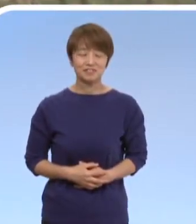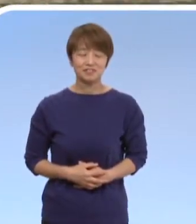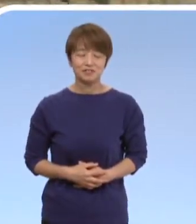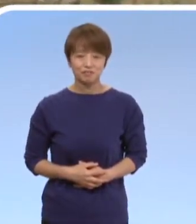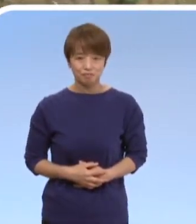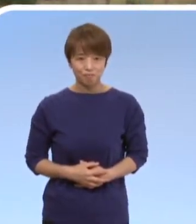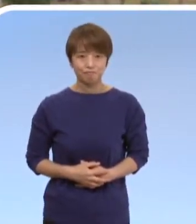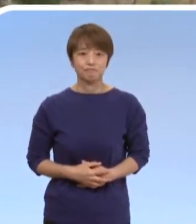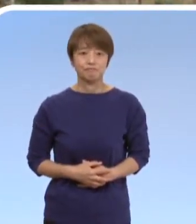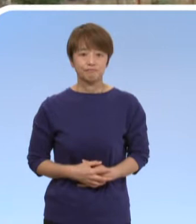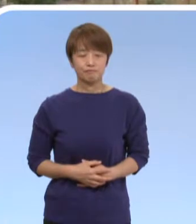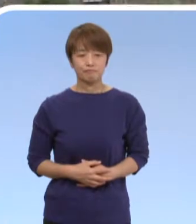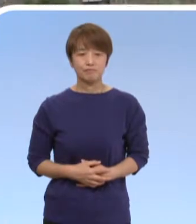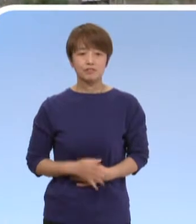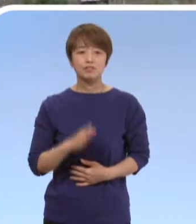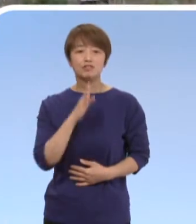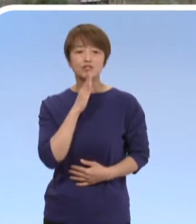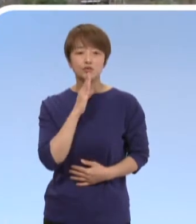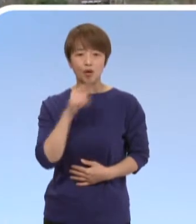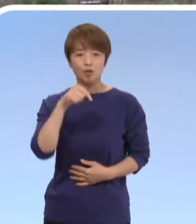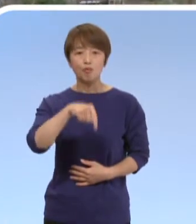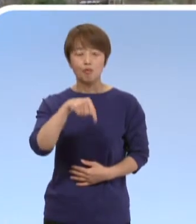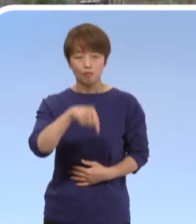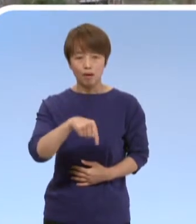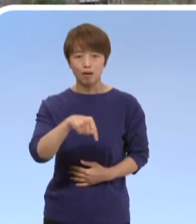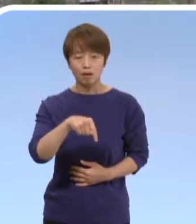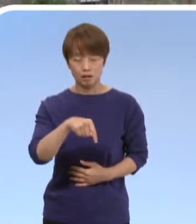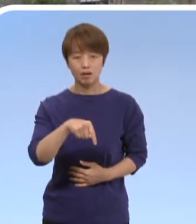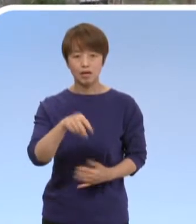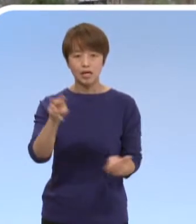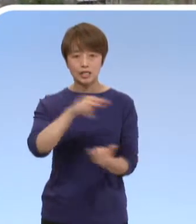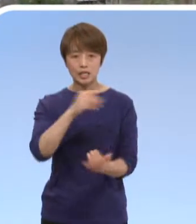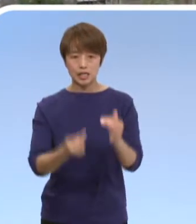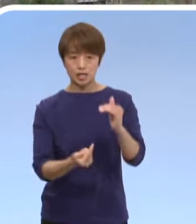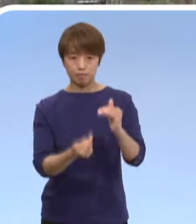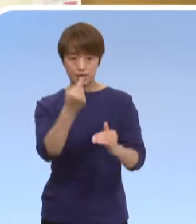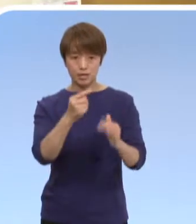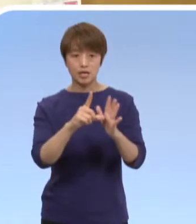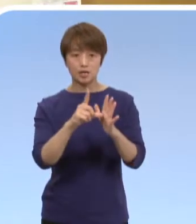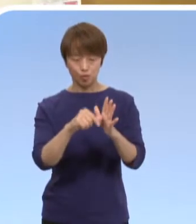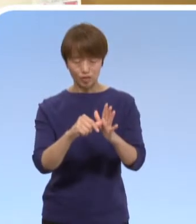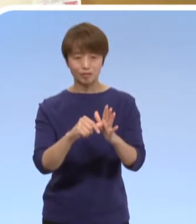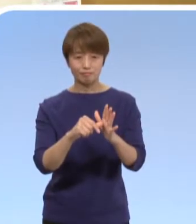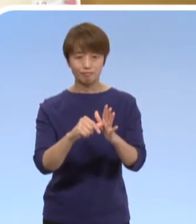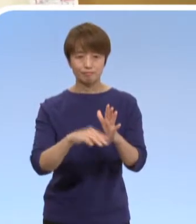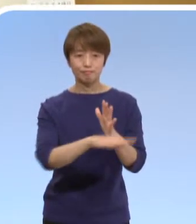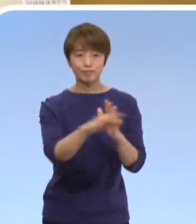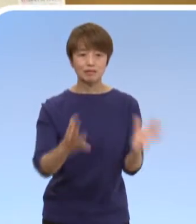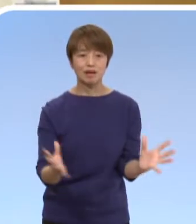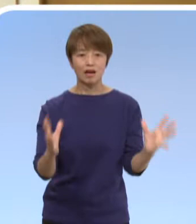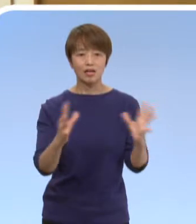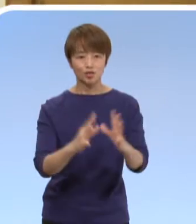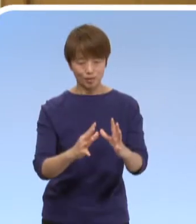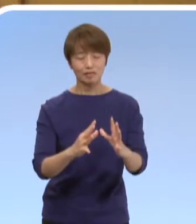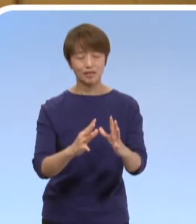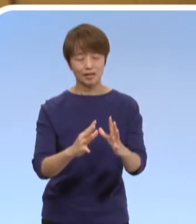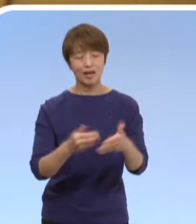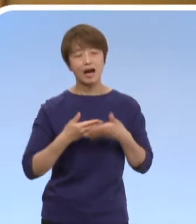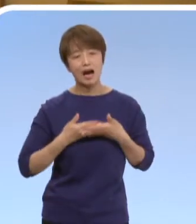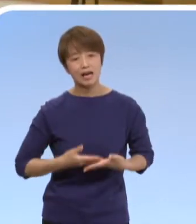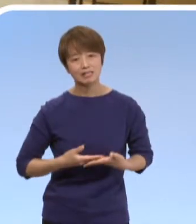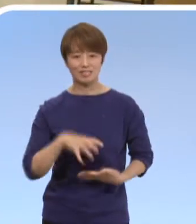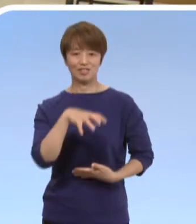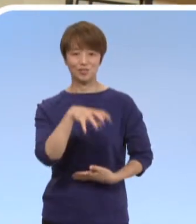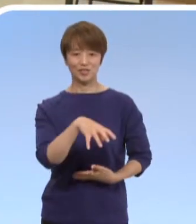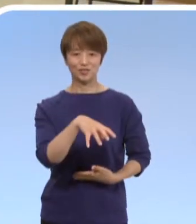てるってことなんでしょうか？ そうですね、はい、実はここはですね、何か災害が起きたりとかした時でも、まあ、非常に快適に過